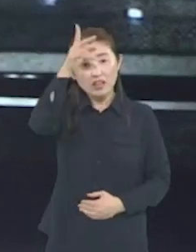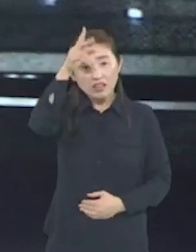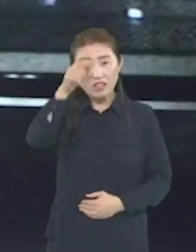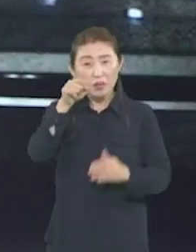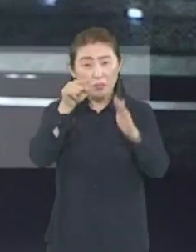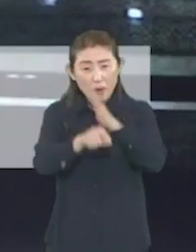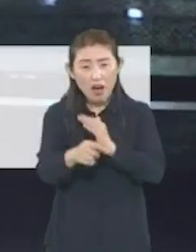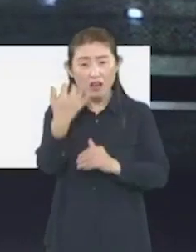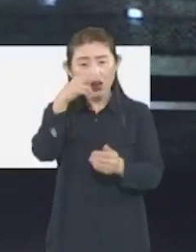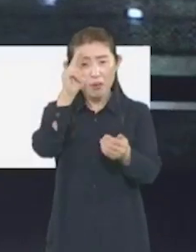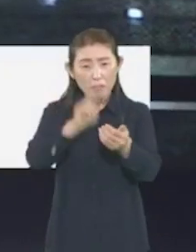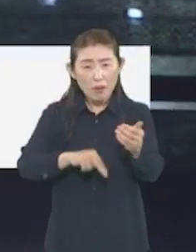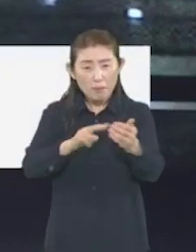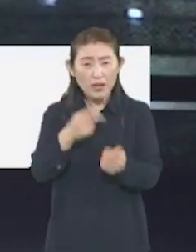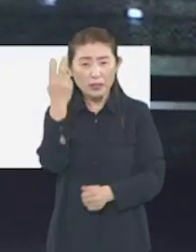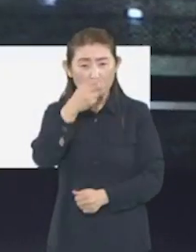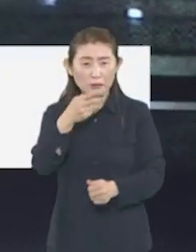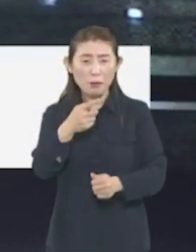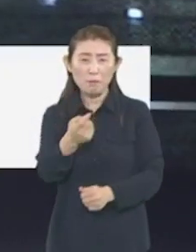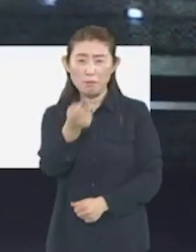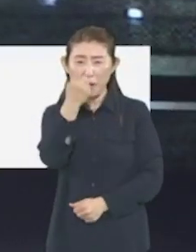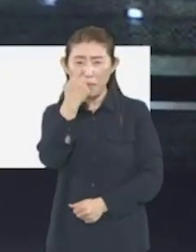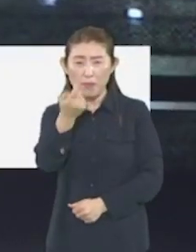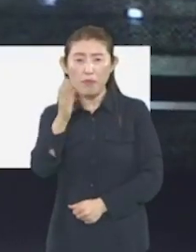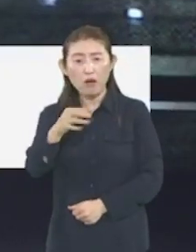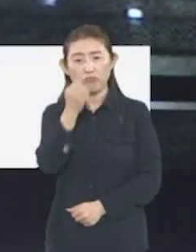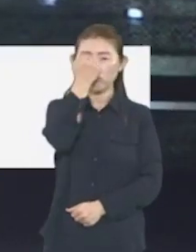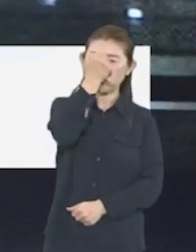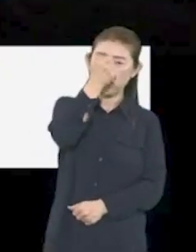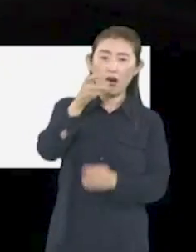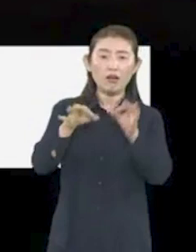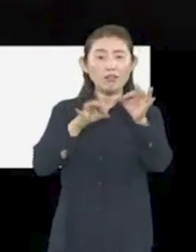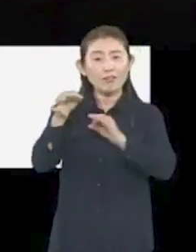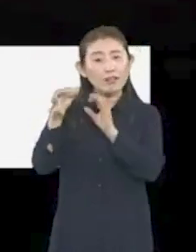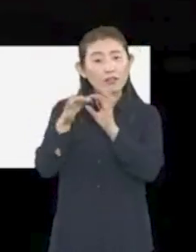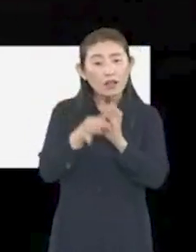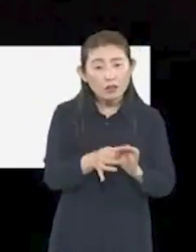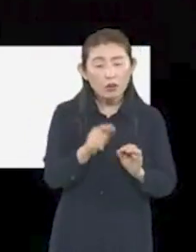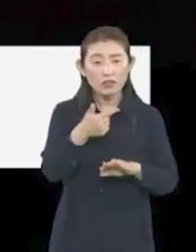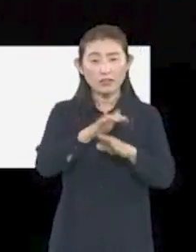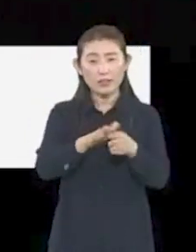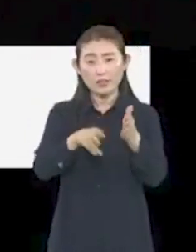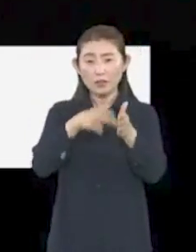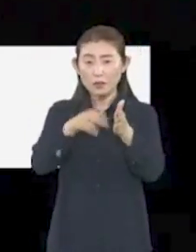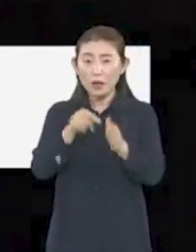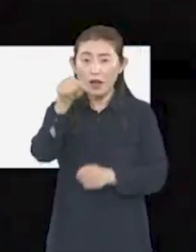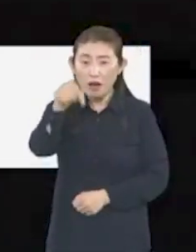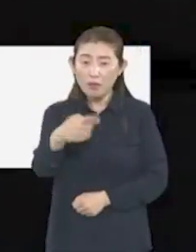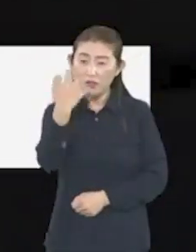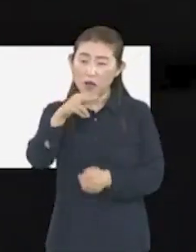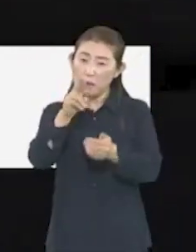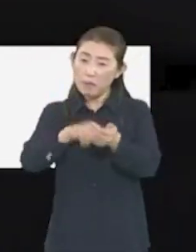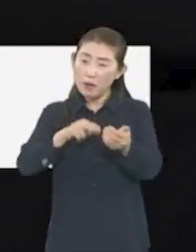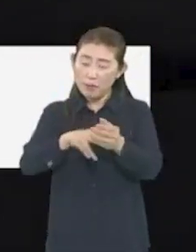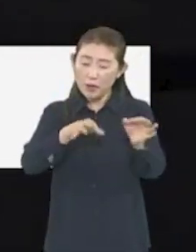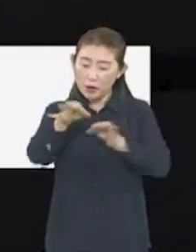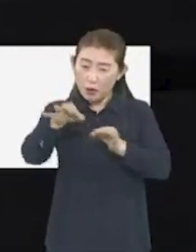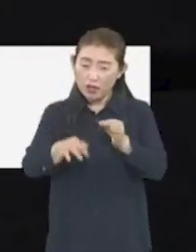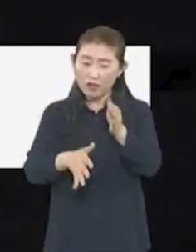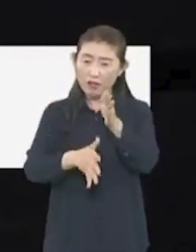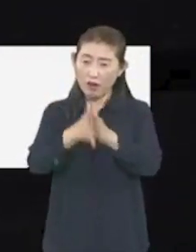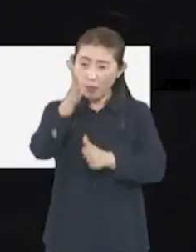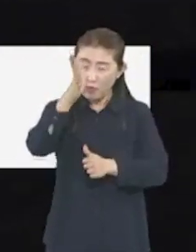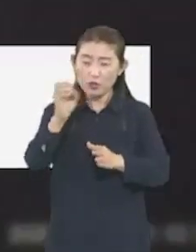경찰이 수차례 성매매 단속에 적발 되고도 배짱 영업을 이어간 대전역 앞 성매매업소 들에 건물과